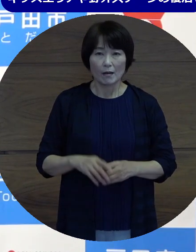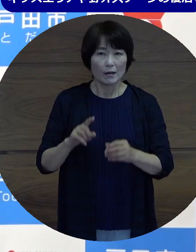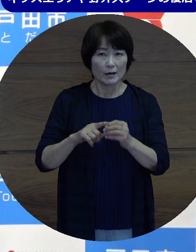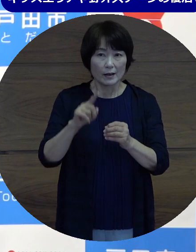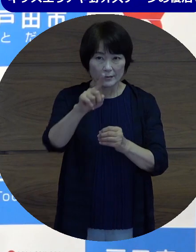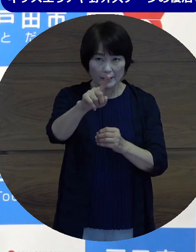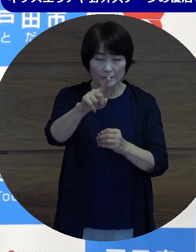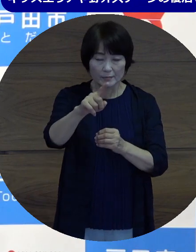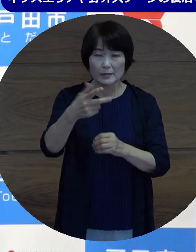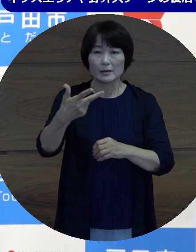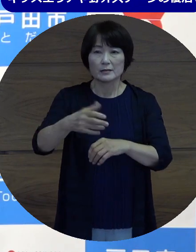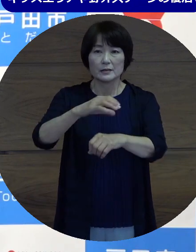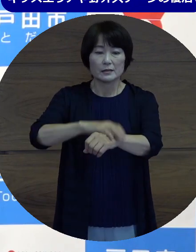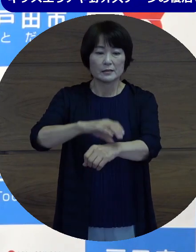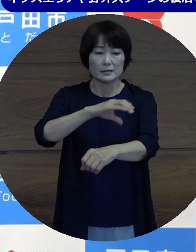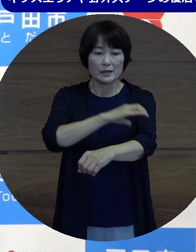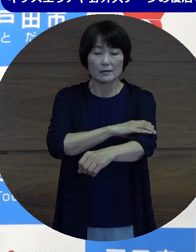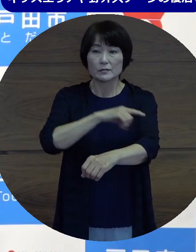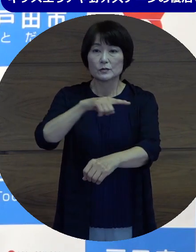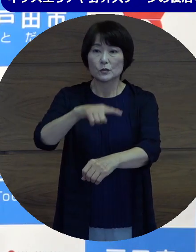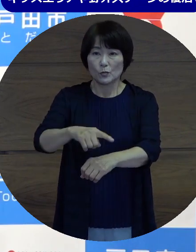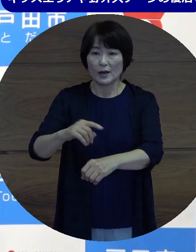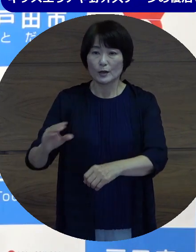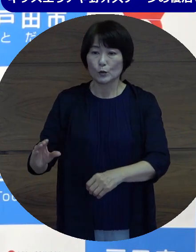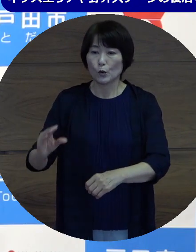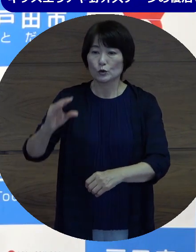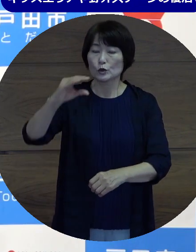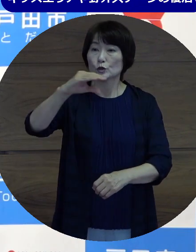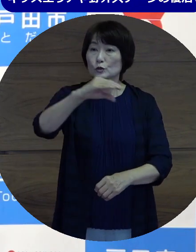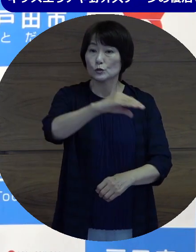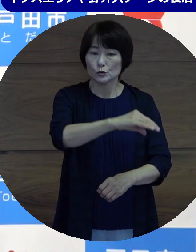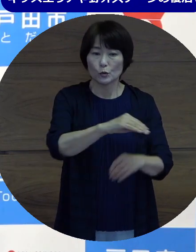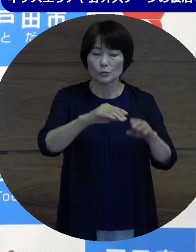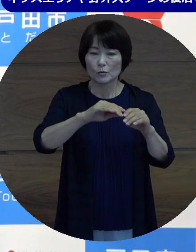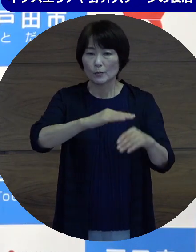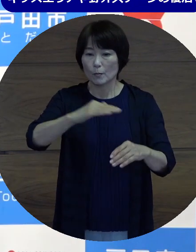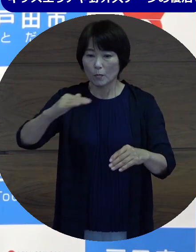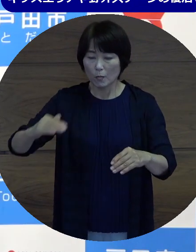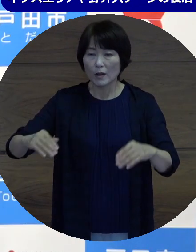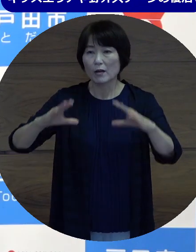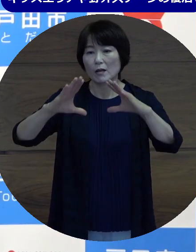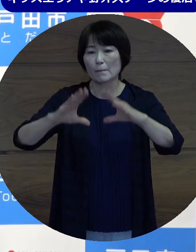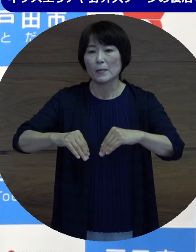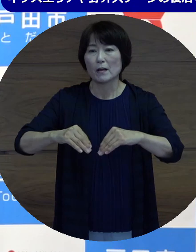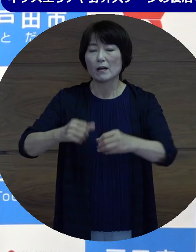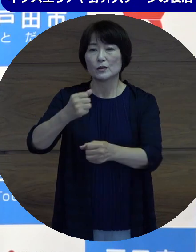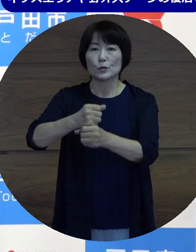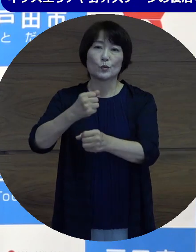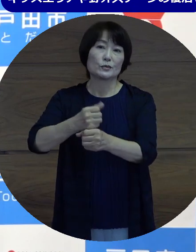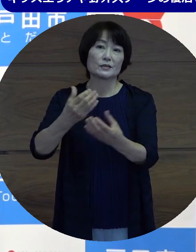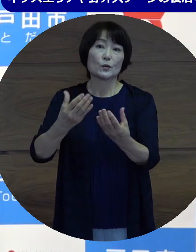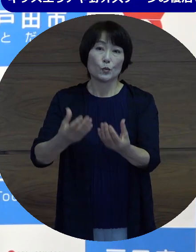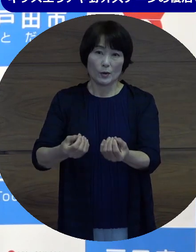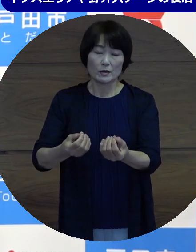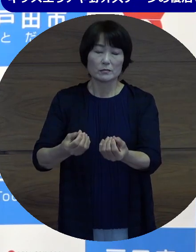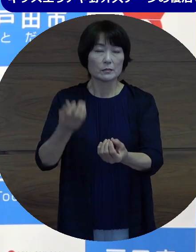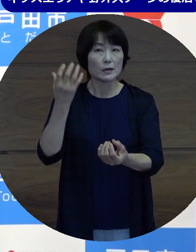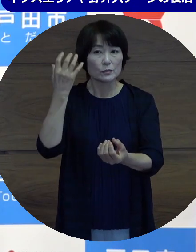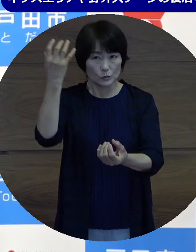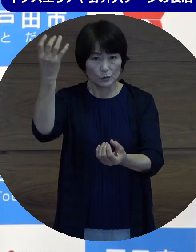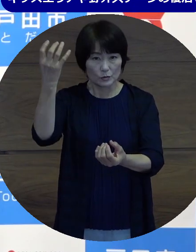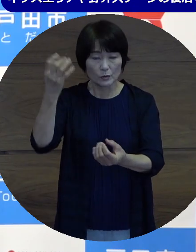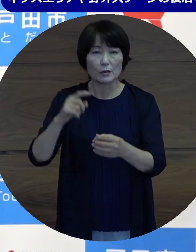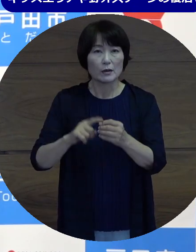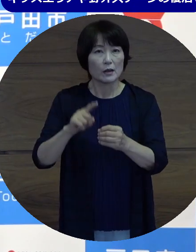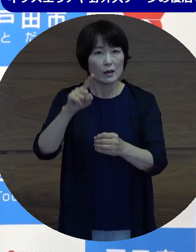は市役所前のスロープの改修も工事が終わりまして、もう少し広い場